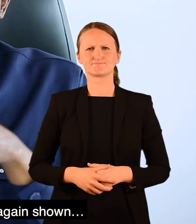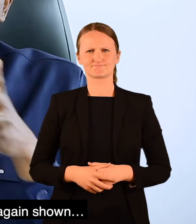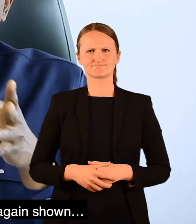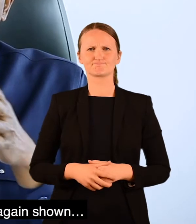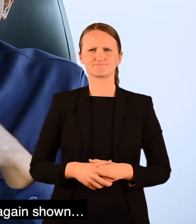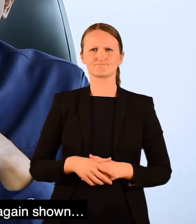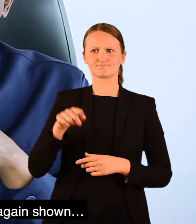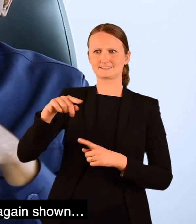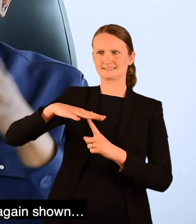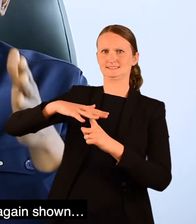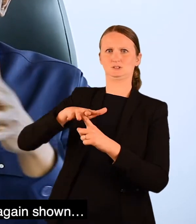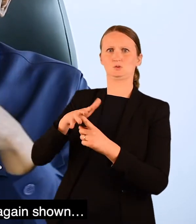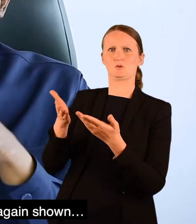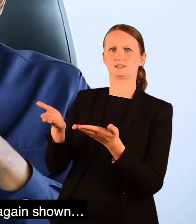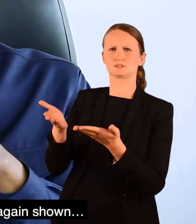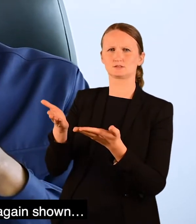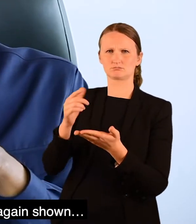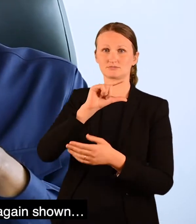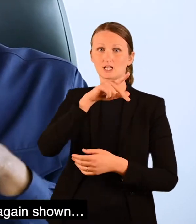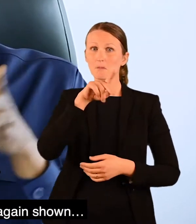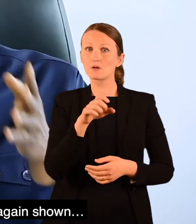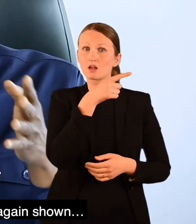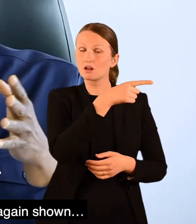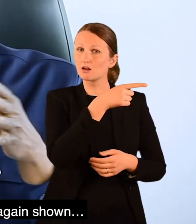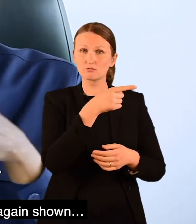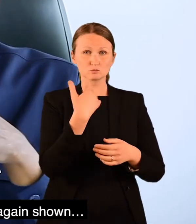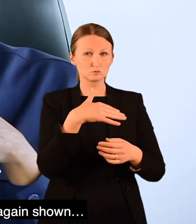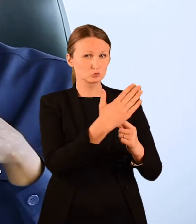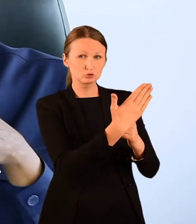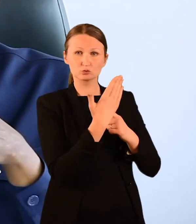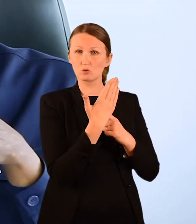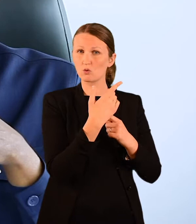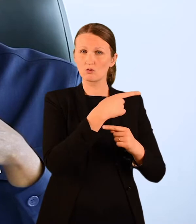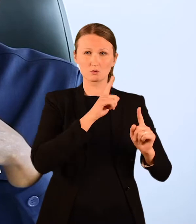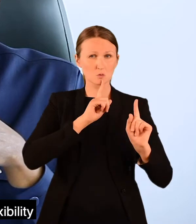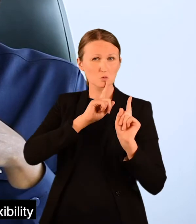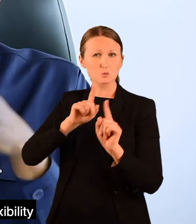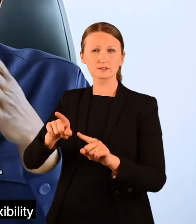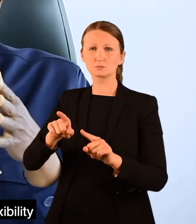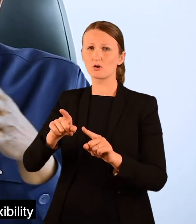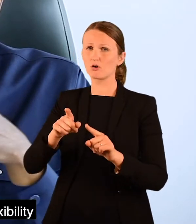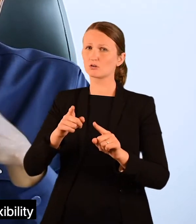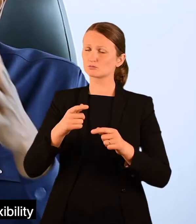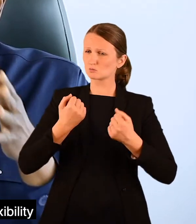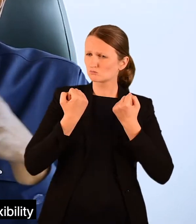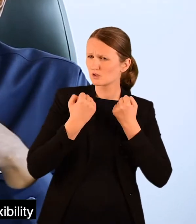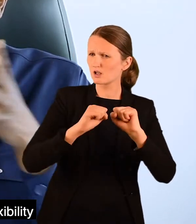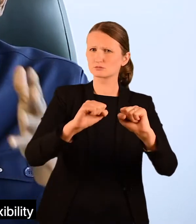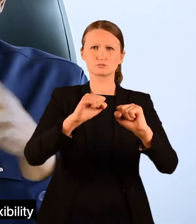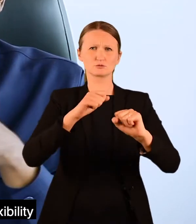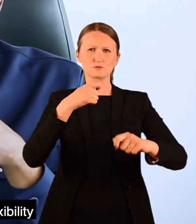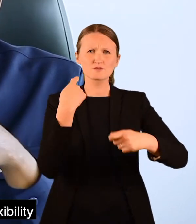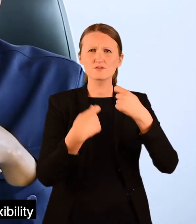Et devant cette situation, le partenariat mondial pour l'éducation a encore fait preuve de réactivité, d'agilité